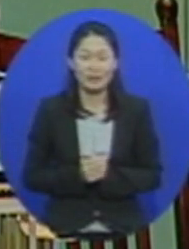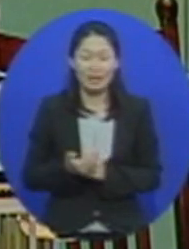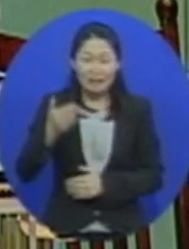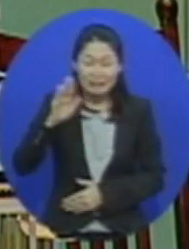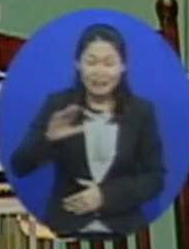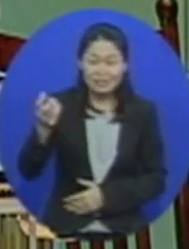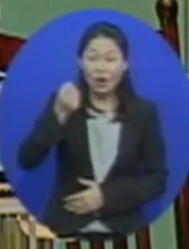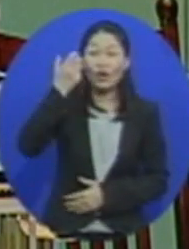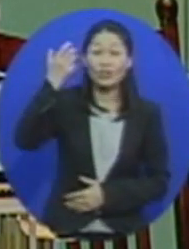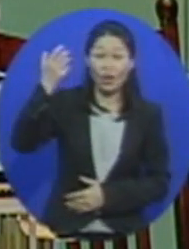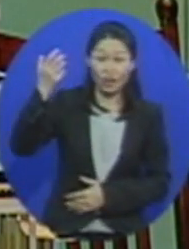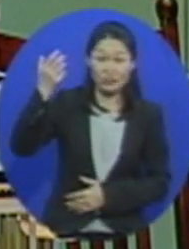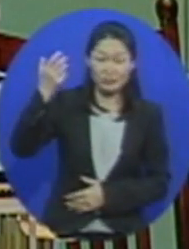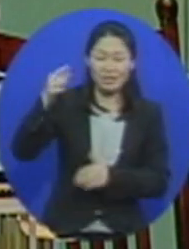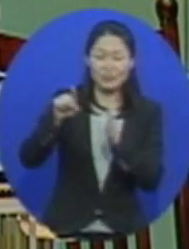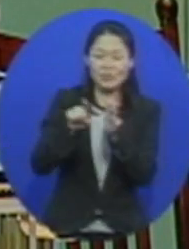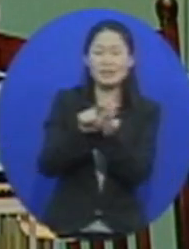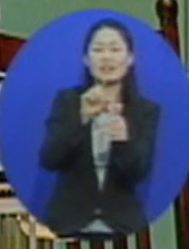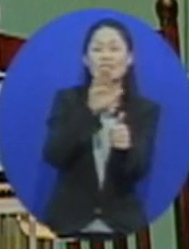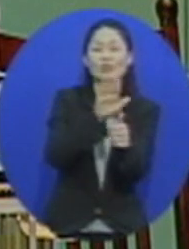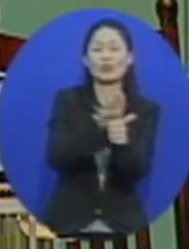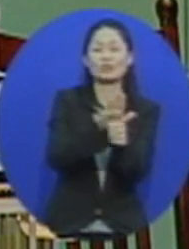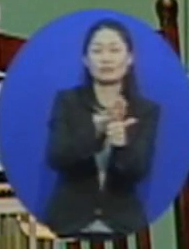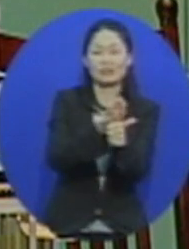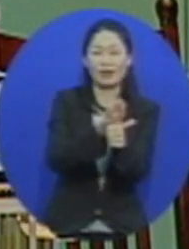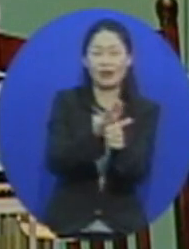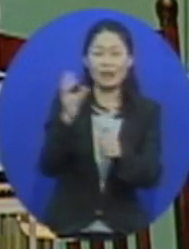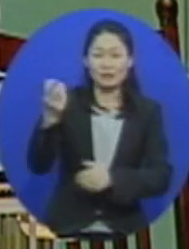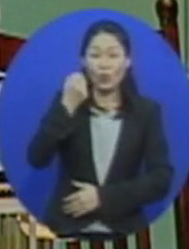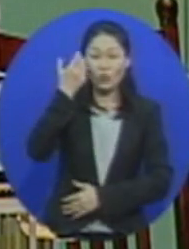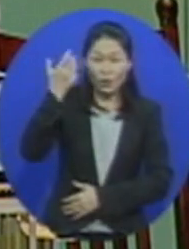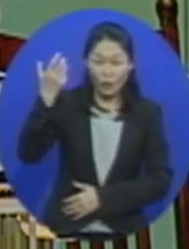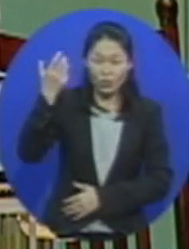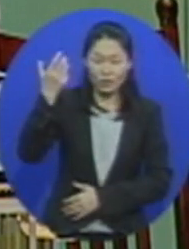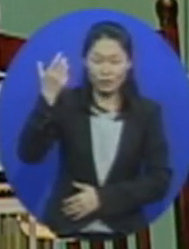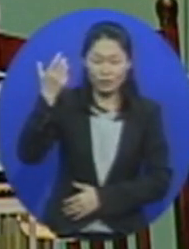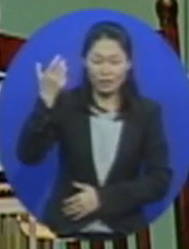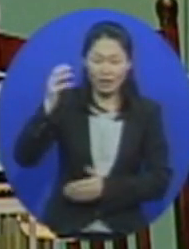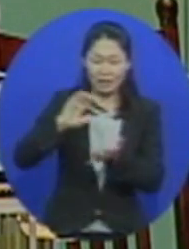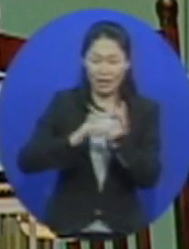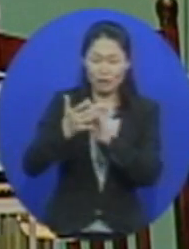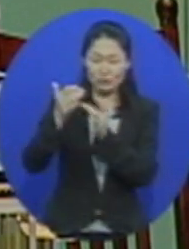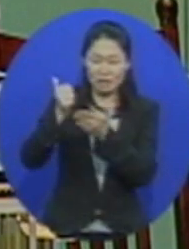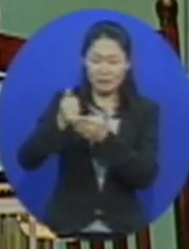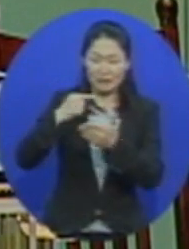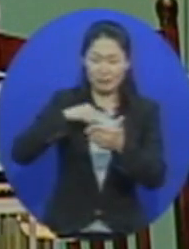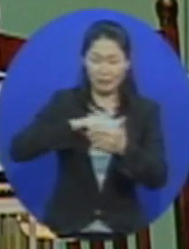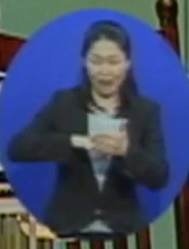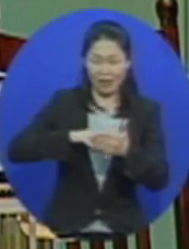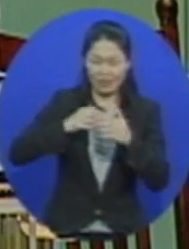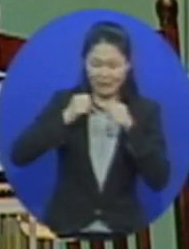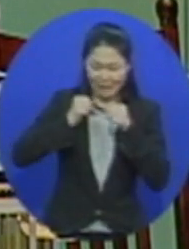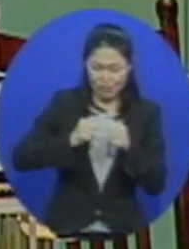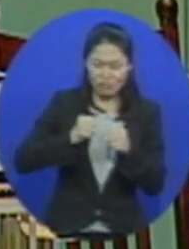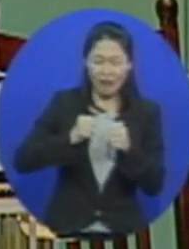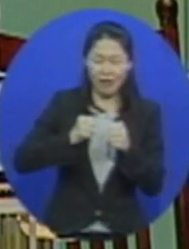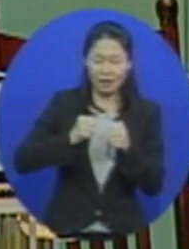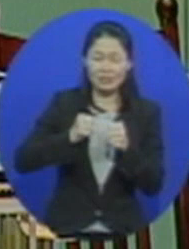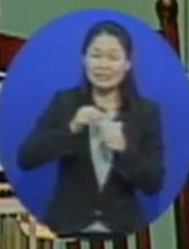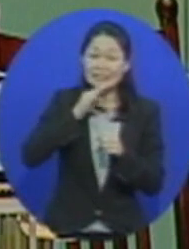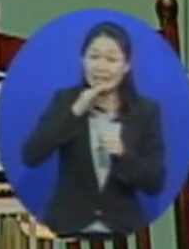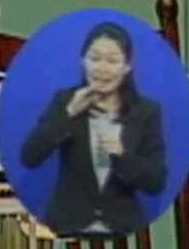그 때 성령님께서 그것을 믿게 해 주세요 성령님께서 예수님이 내 마음의 계시 구나 하는 사실을